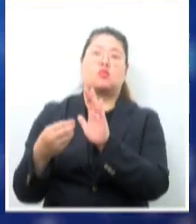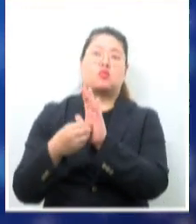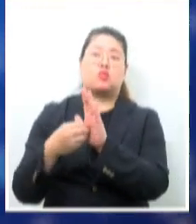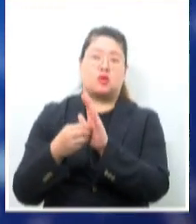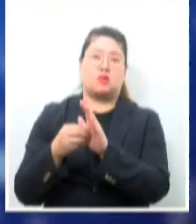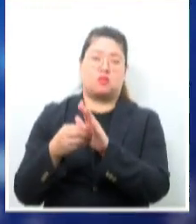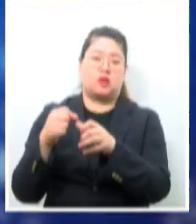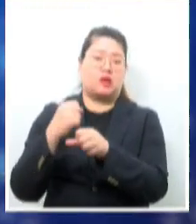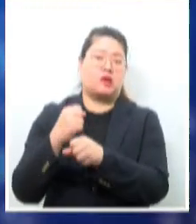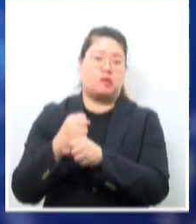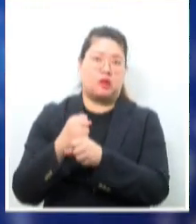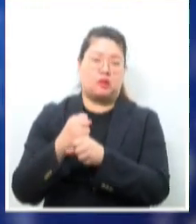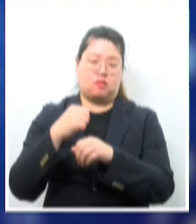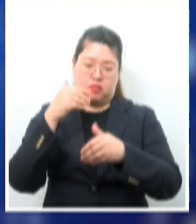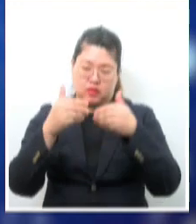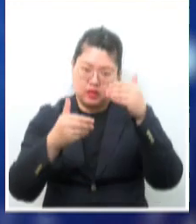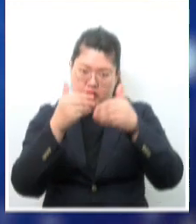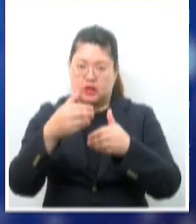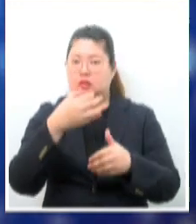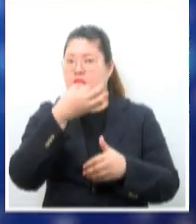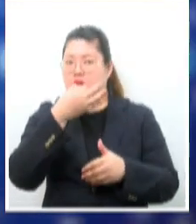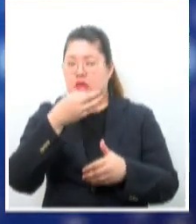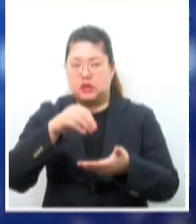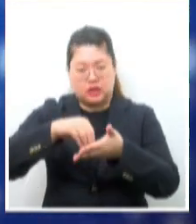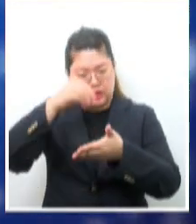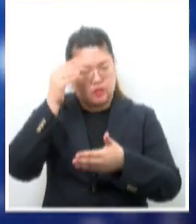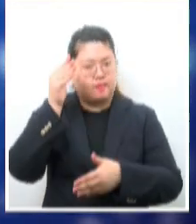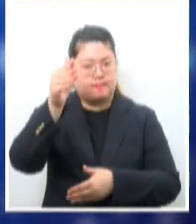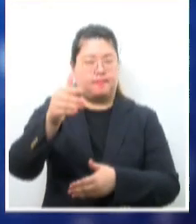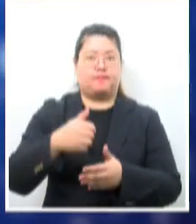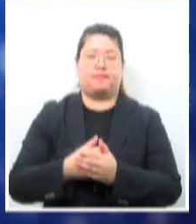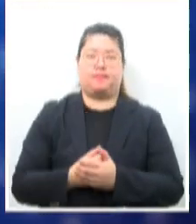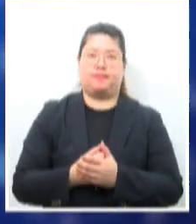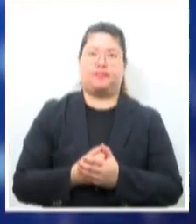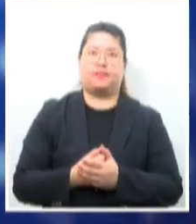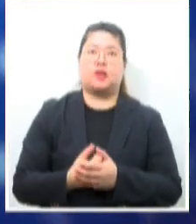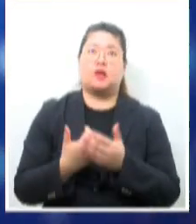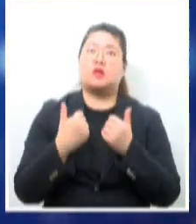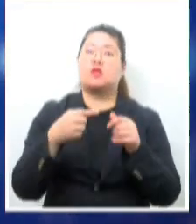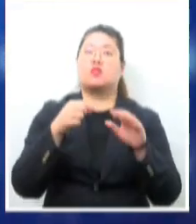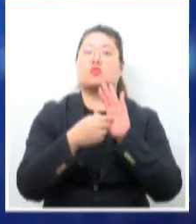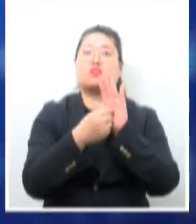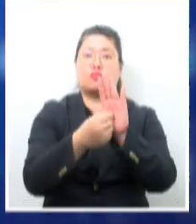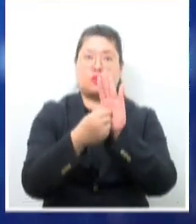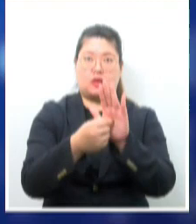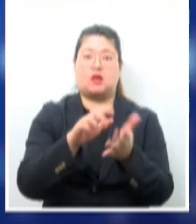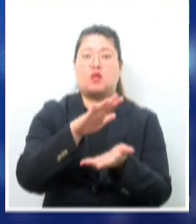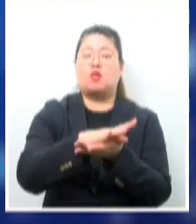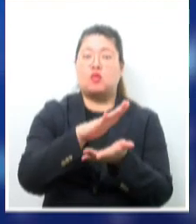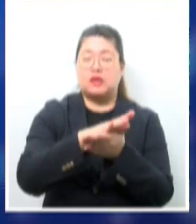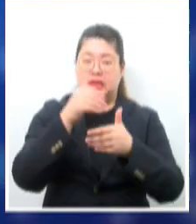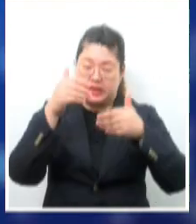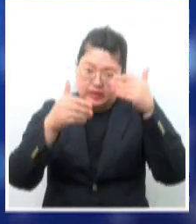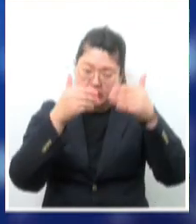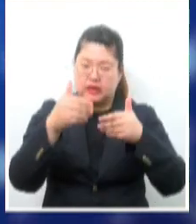ไปใช้จัดกิจกรรมห้องเรียนอาชีพในลำดับถัดไปนะคะค่ะนี่ก็จะเป็นตัวอย่างค่ะโรงเรียนที่เข้าร่วมกิจกรร